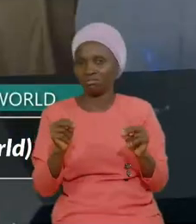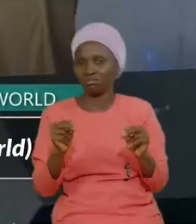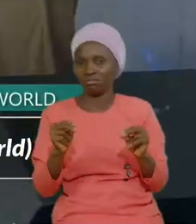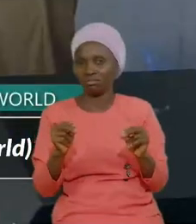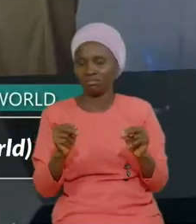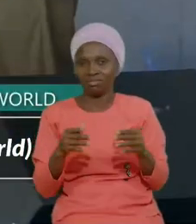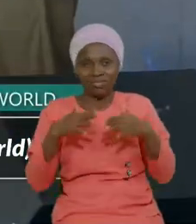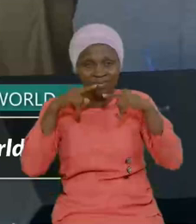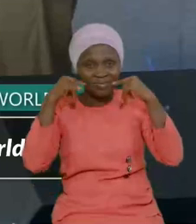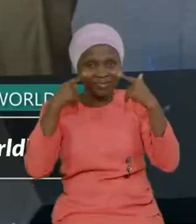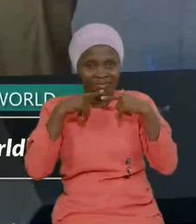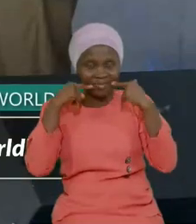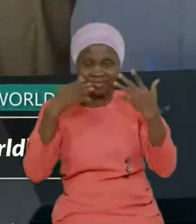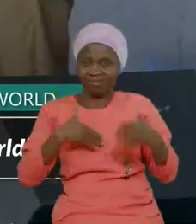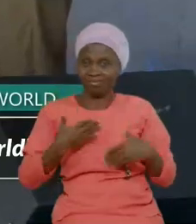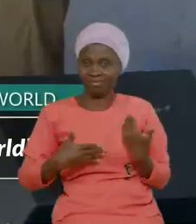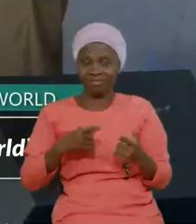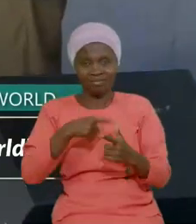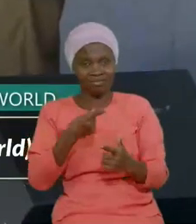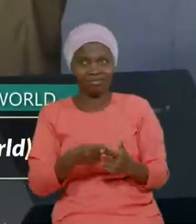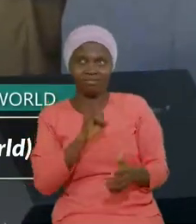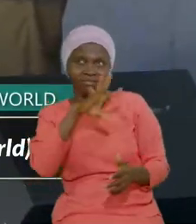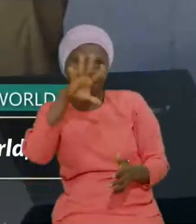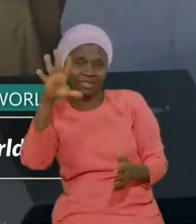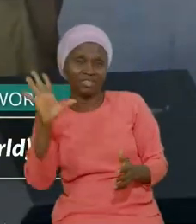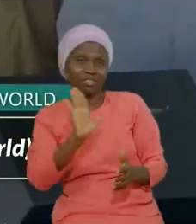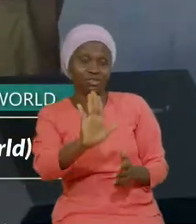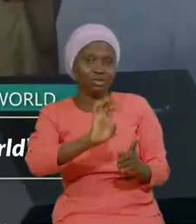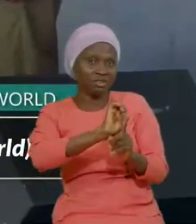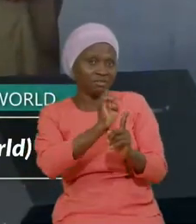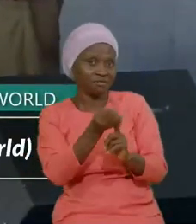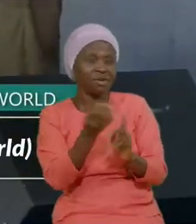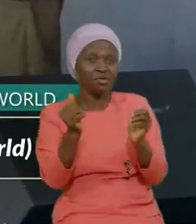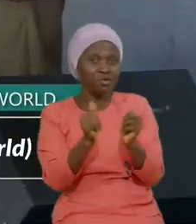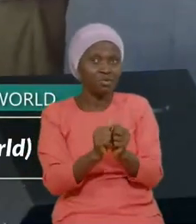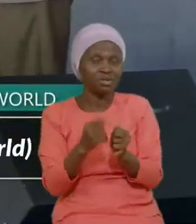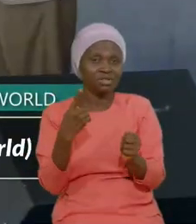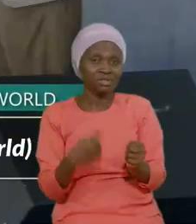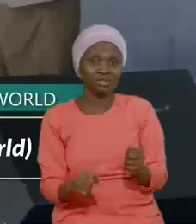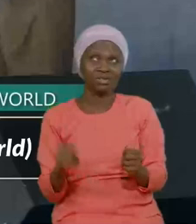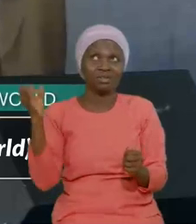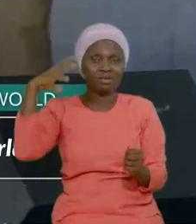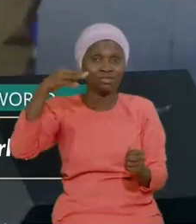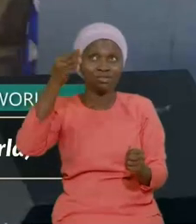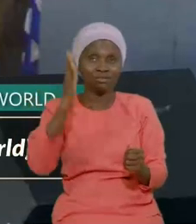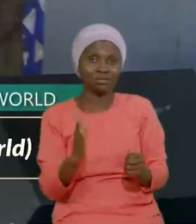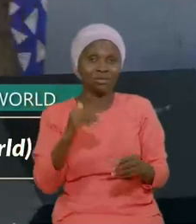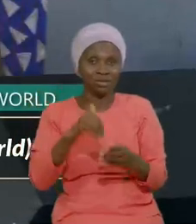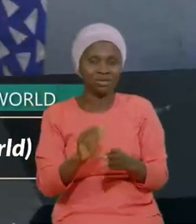Cheer up and then lighten your environment with the grace of God in your life.